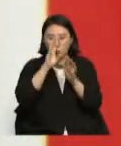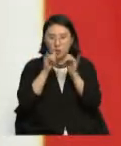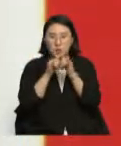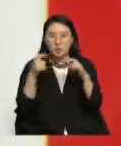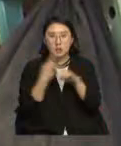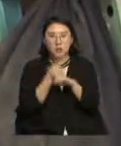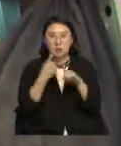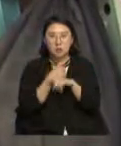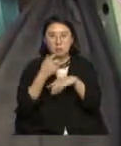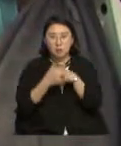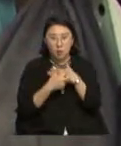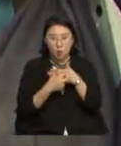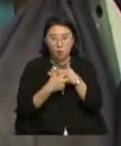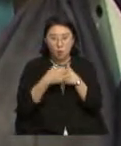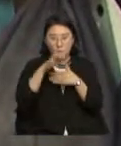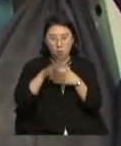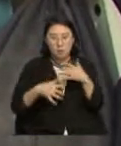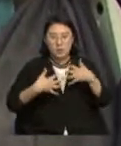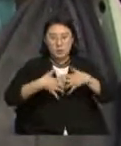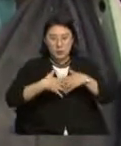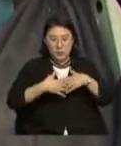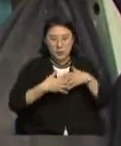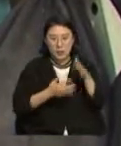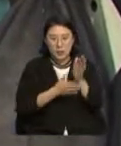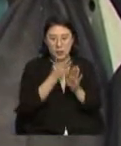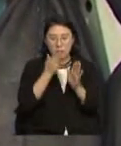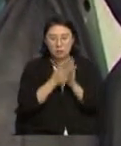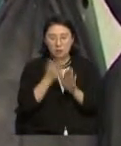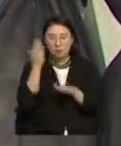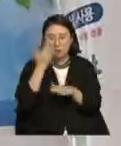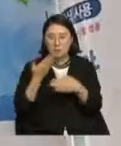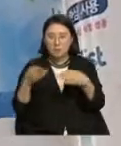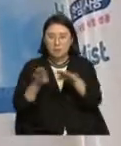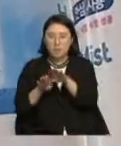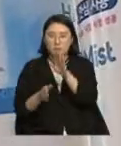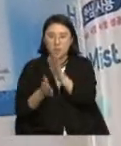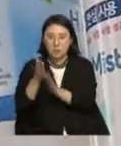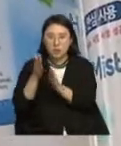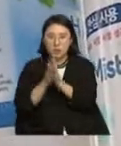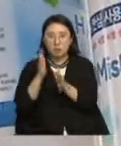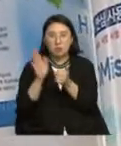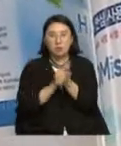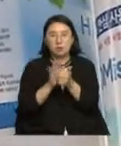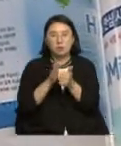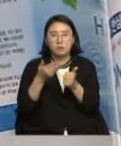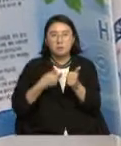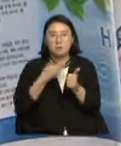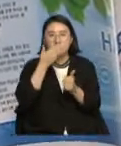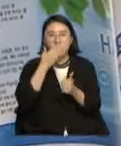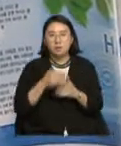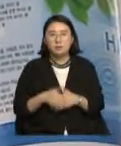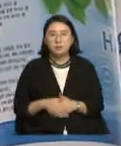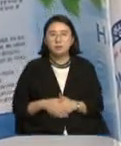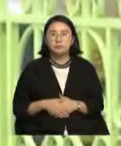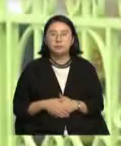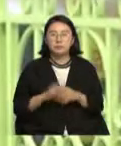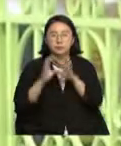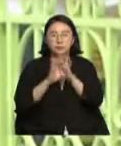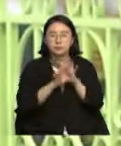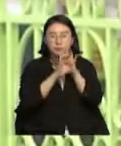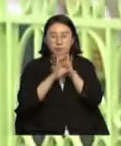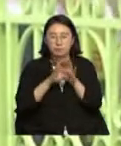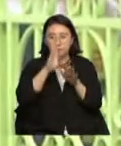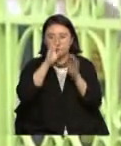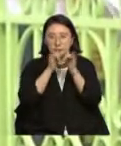치료한 병원 등의 의료기관과 방역 때문에 폐쇄한 시설들이 혜택을 보게 될 전망입니다 특히 코로나